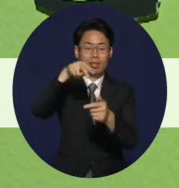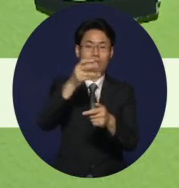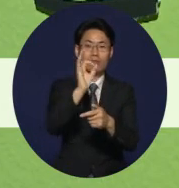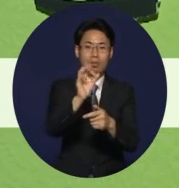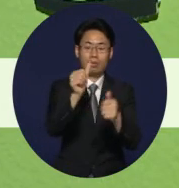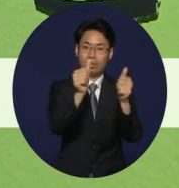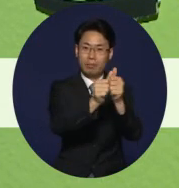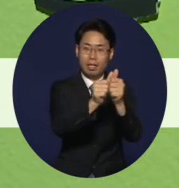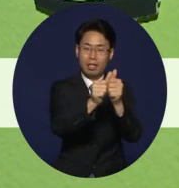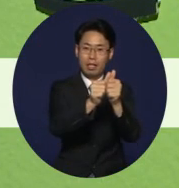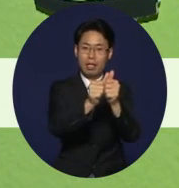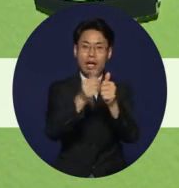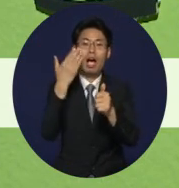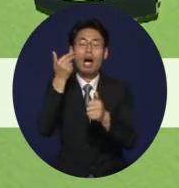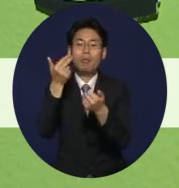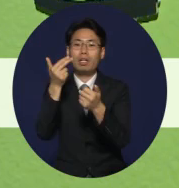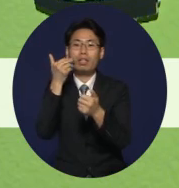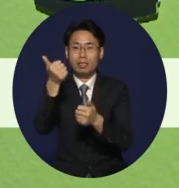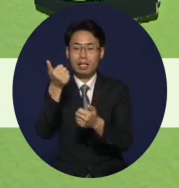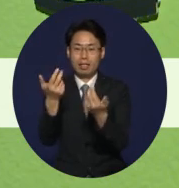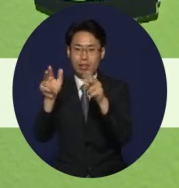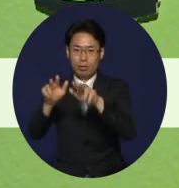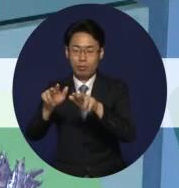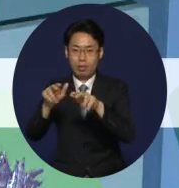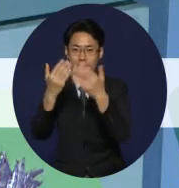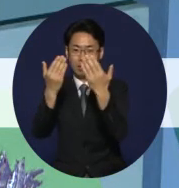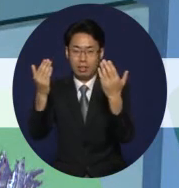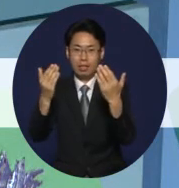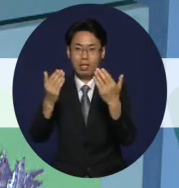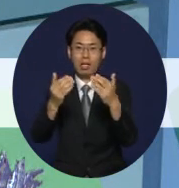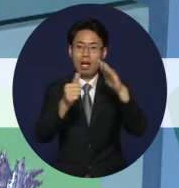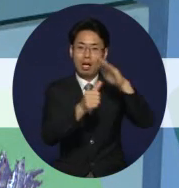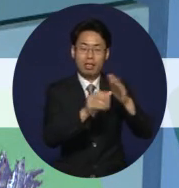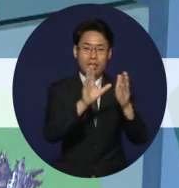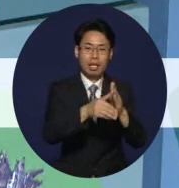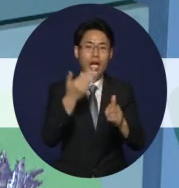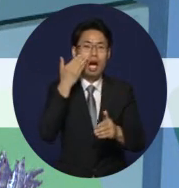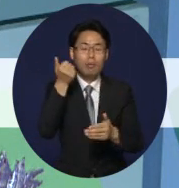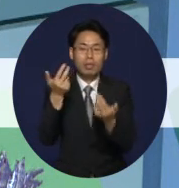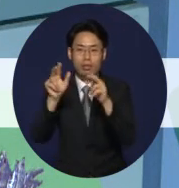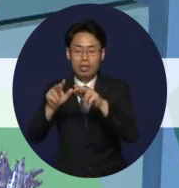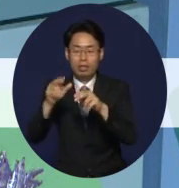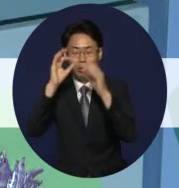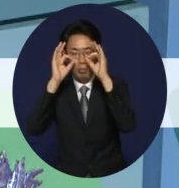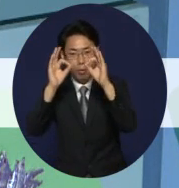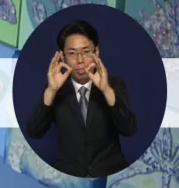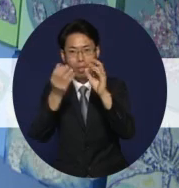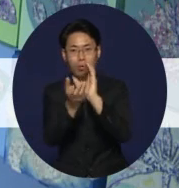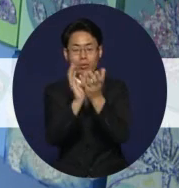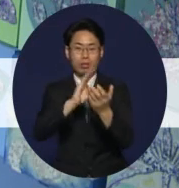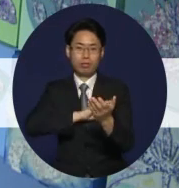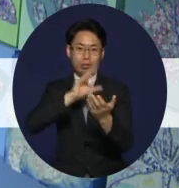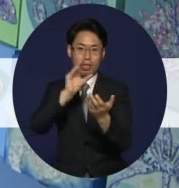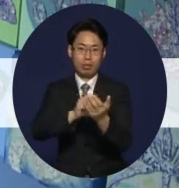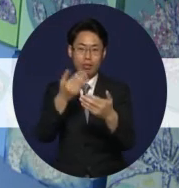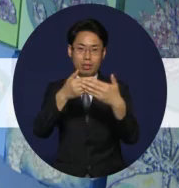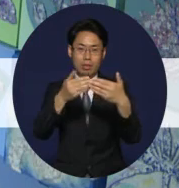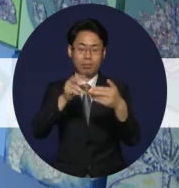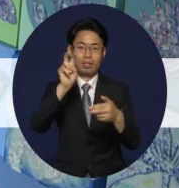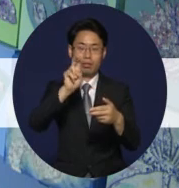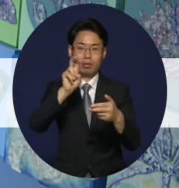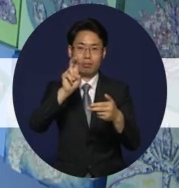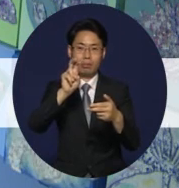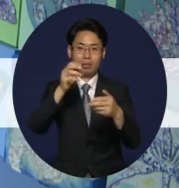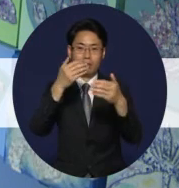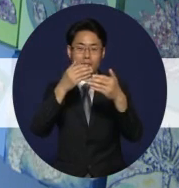선정된 송상원 작가의 아버지의 정원전에서는 유년 시절 아버지의 정원에서 보았던 꽃을 소재로 한 회화 작품